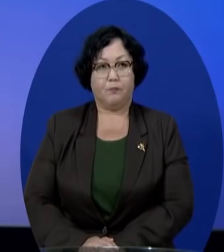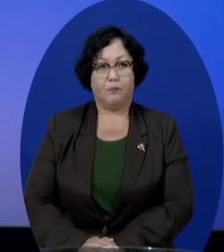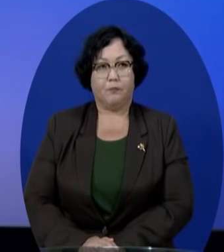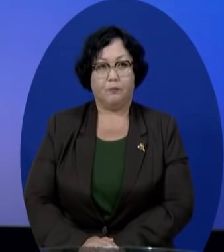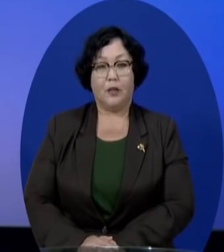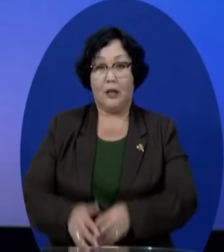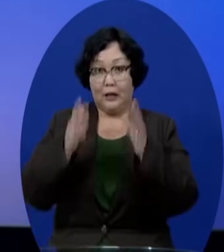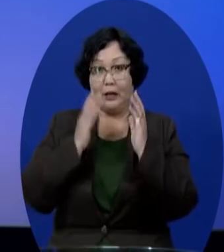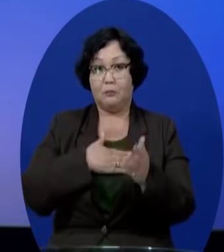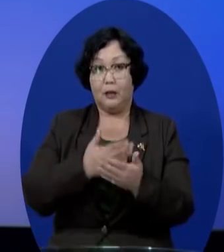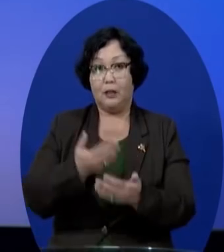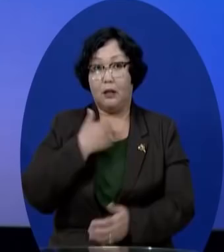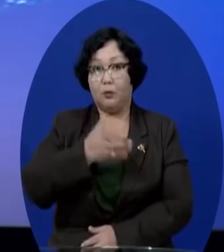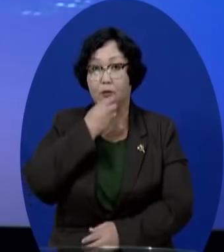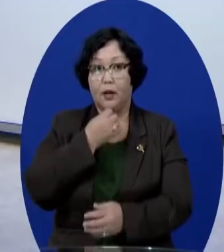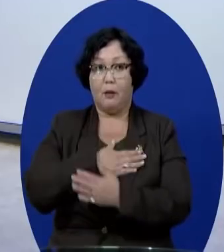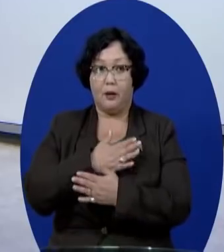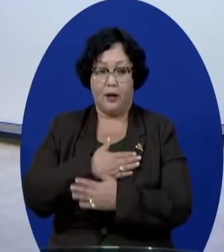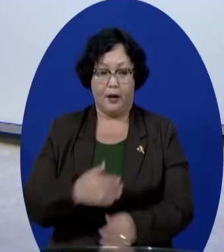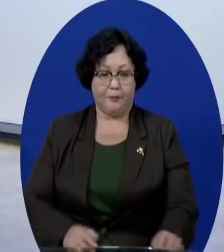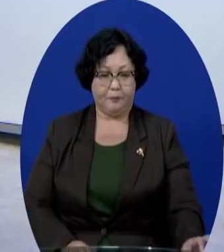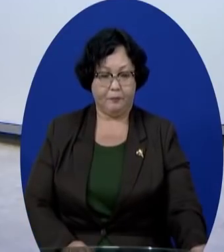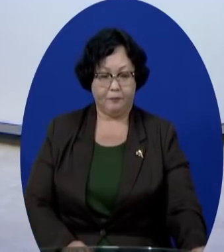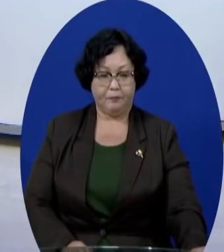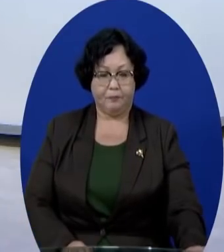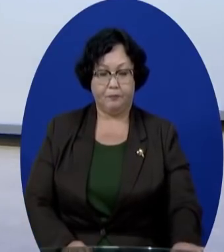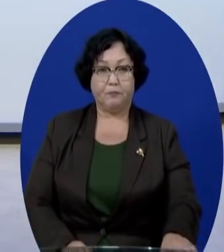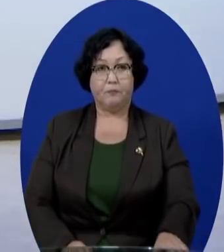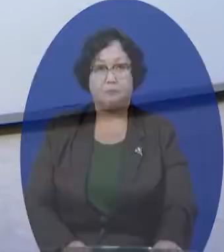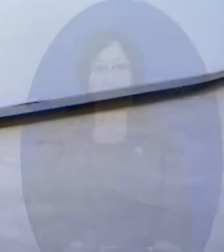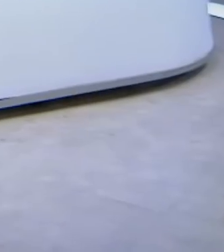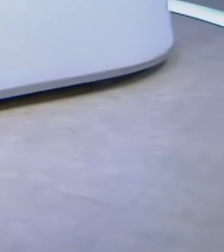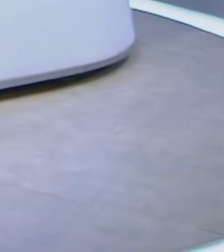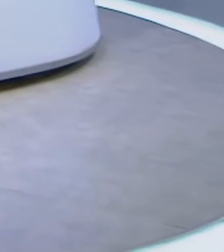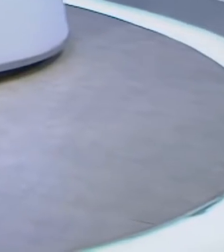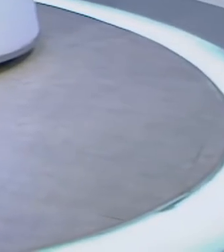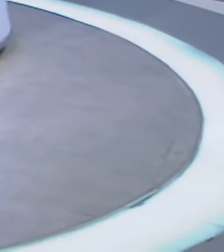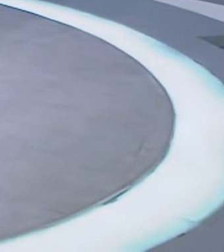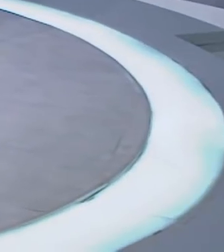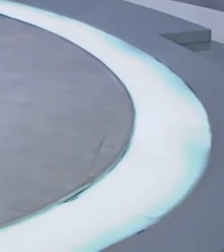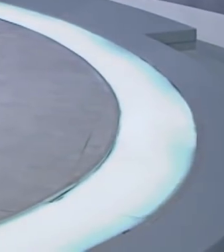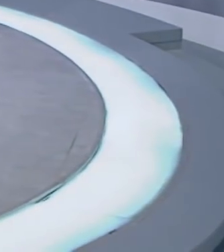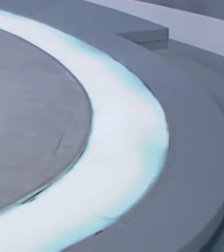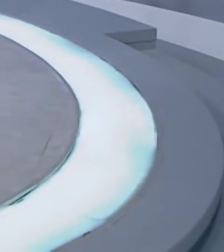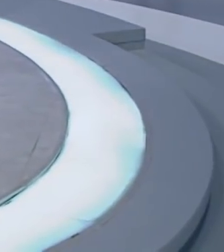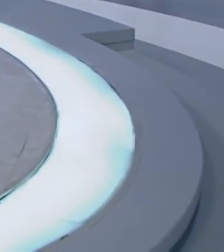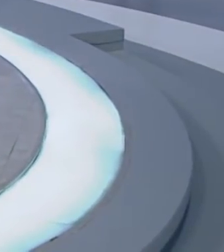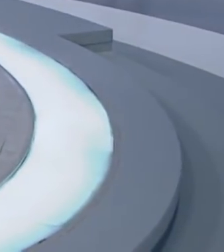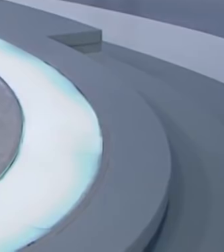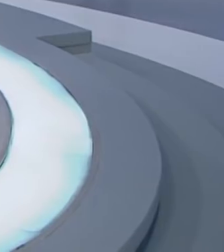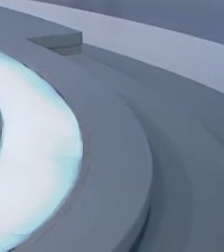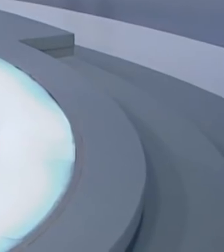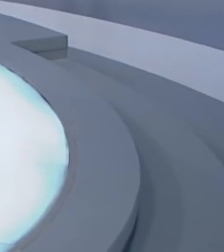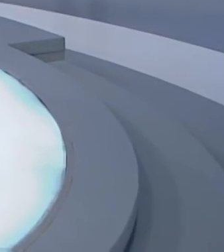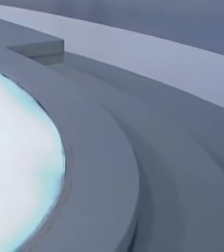Үзэгчдээ олон улсын үйл амьдралтай холбоотой мэдээлэлс хүргэлээ. Баярлалаа Арамчмгээ. Одоо үзэгч та бүхэнд спортын сүүлийн үеийн үйл амьдралын мэдээлэлс танилцуулахар сонир